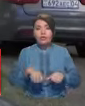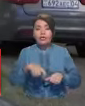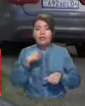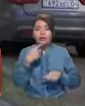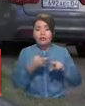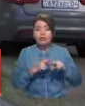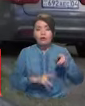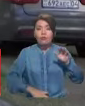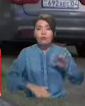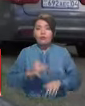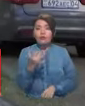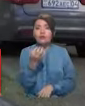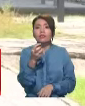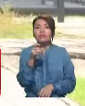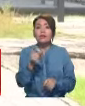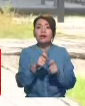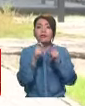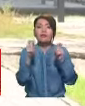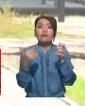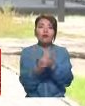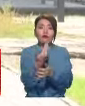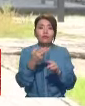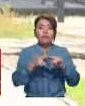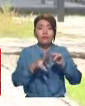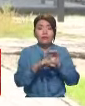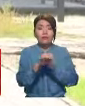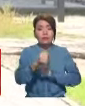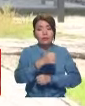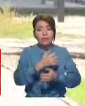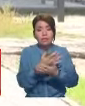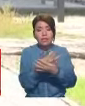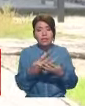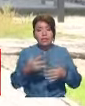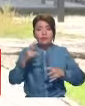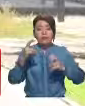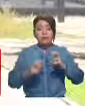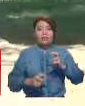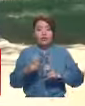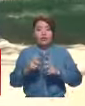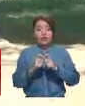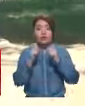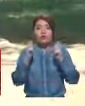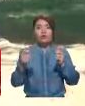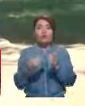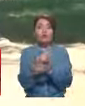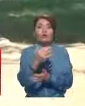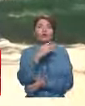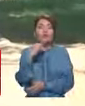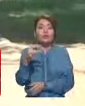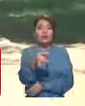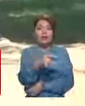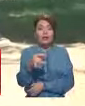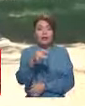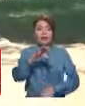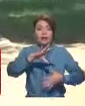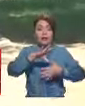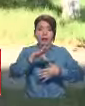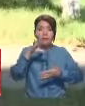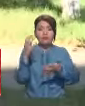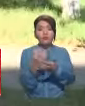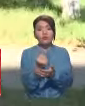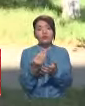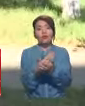возрождение геологоразведки и открытие новых добывающих и перерабатывающих предприятий оживит многие районы, а, возможно, на карте появятся и